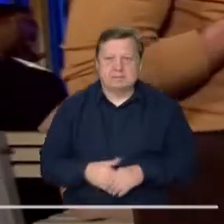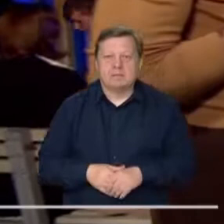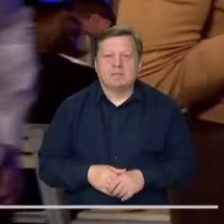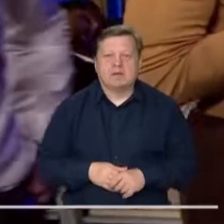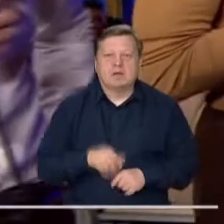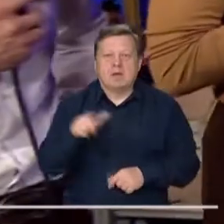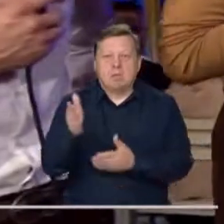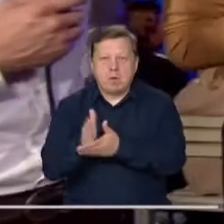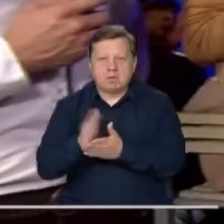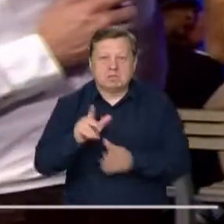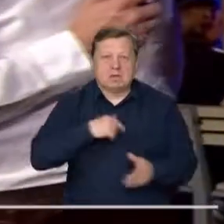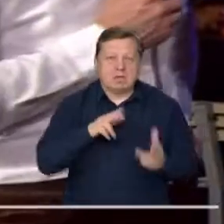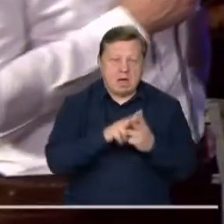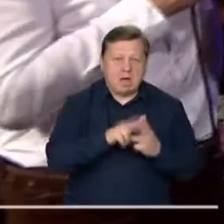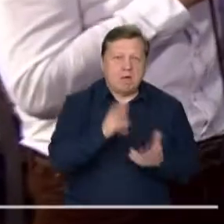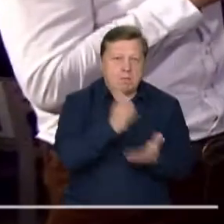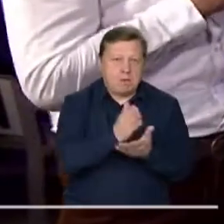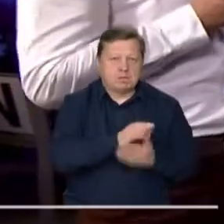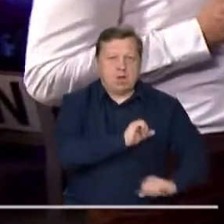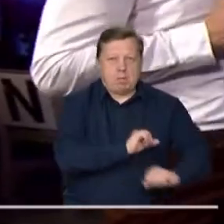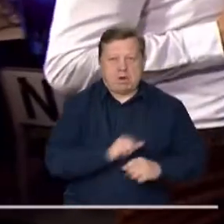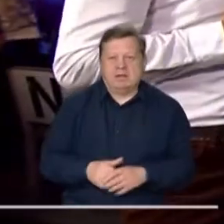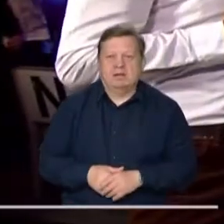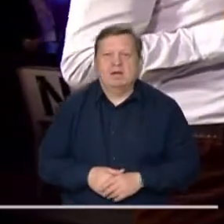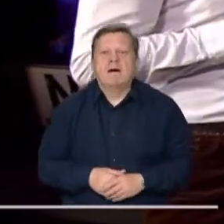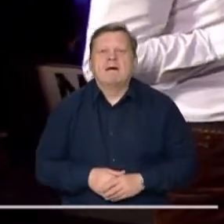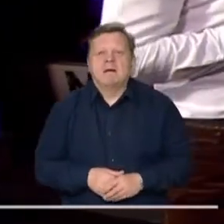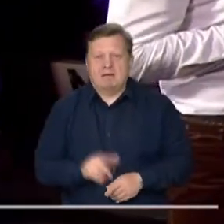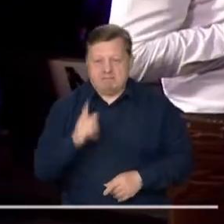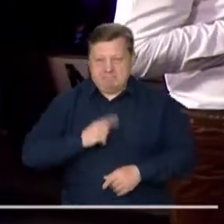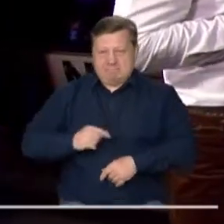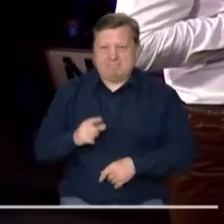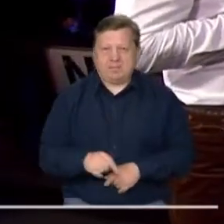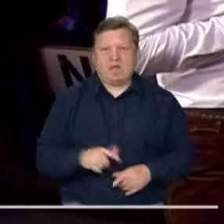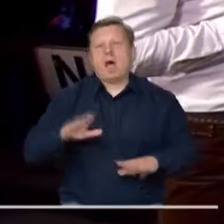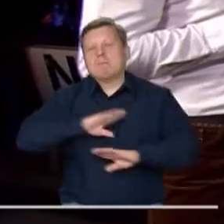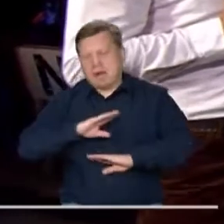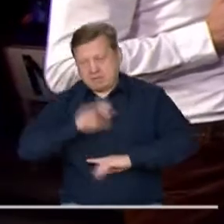wymienić? Pomocnik, napastnik, pomocnik, obrońca. A to jeszcze brakuje obrońcę. Brakuje nam bramkarza.